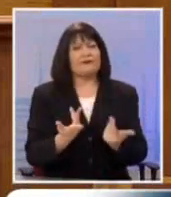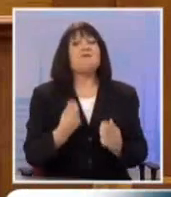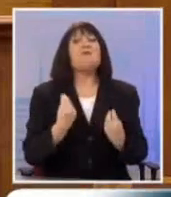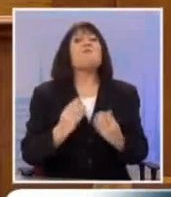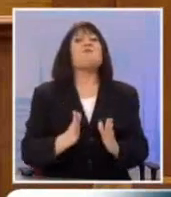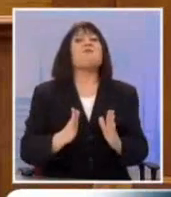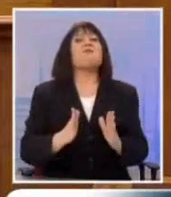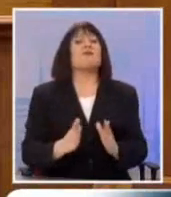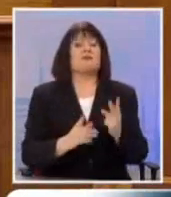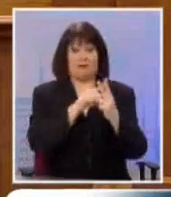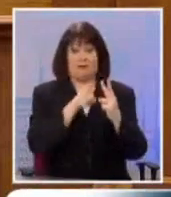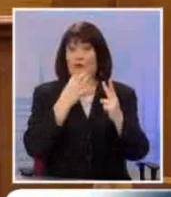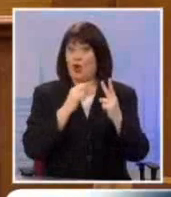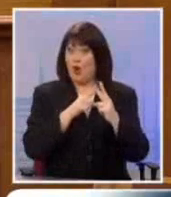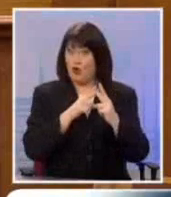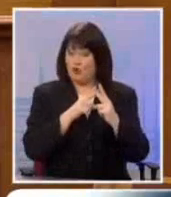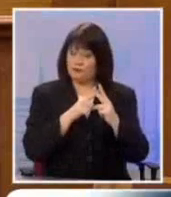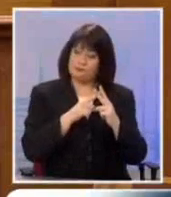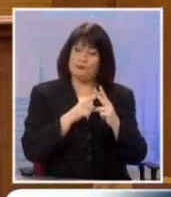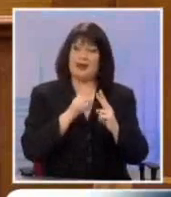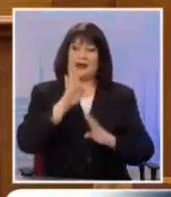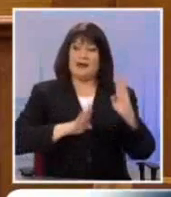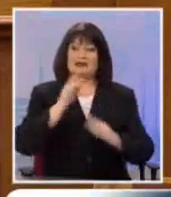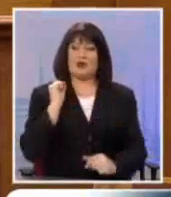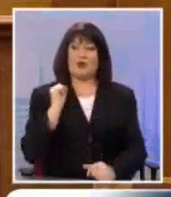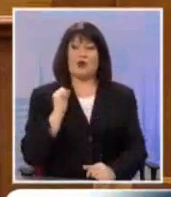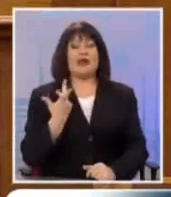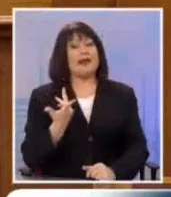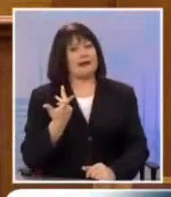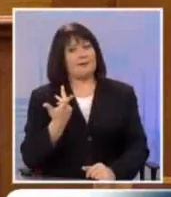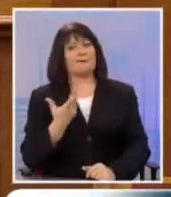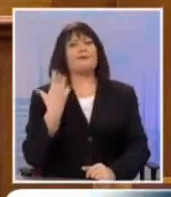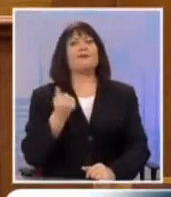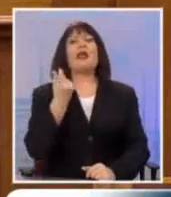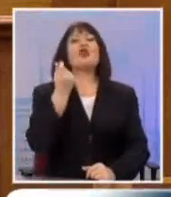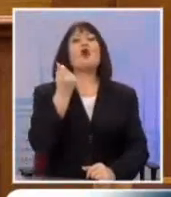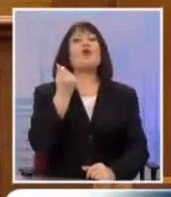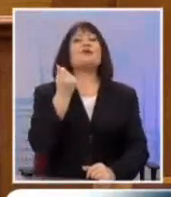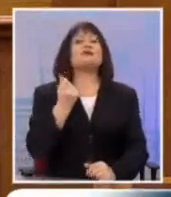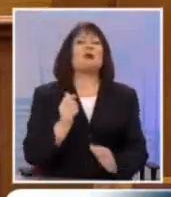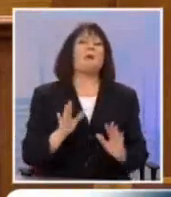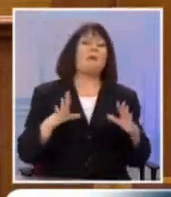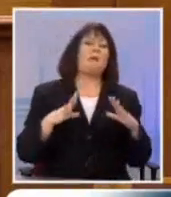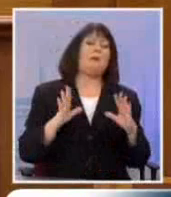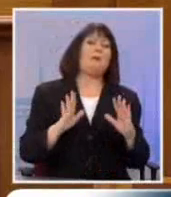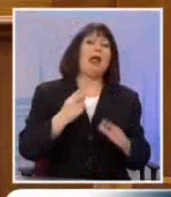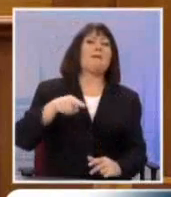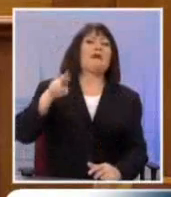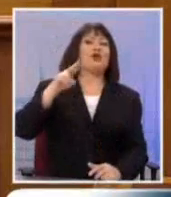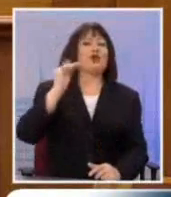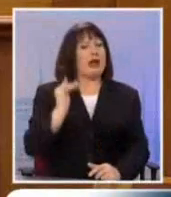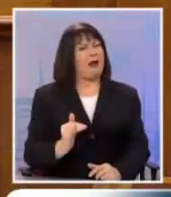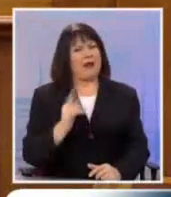καλά? Για δύο λόγους. Ο πρώτος λόγος είναι ότι υπάρχει αυτή η νομισματική χαλάρωση και άρα τα επιτόκια είναι